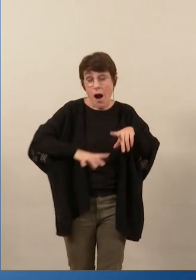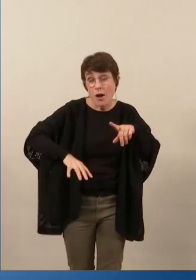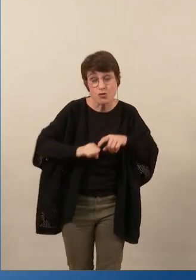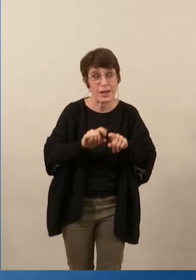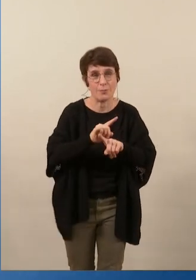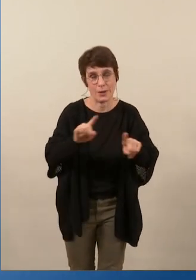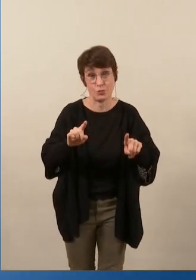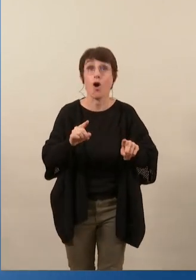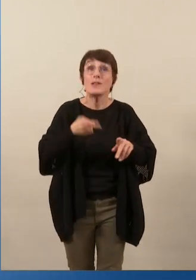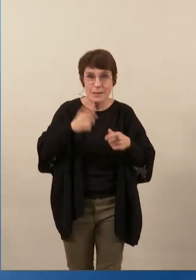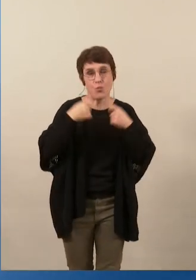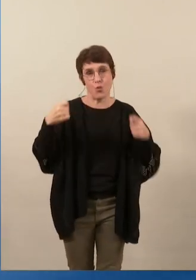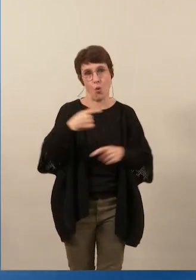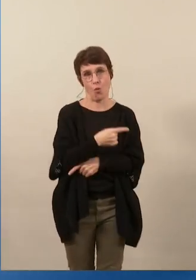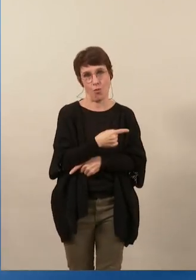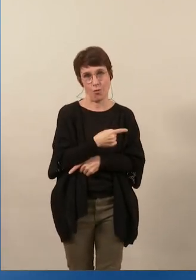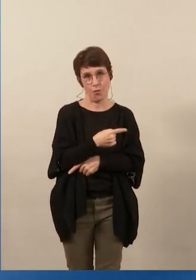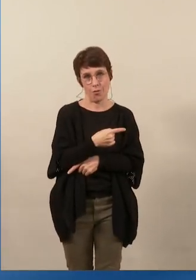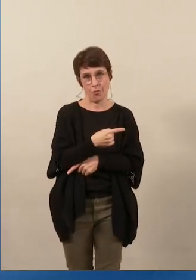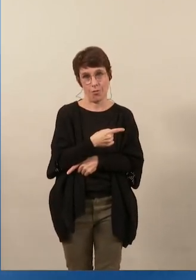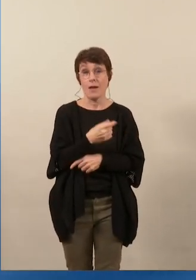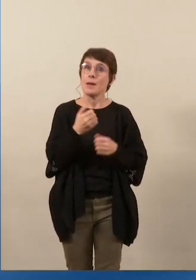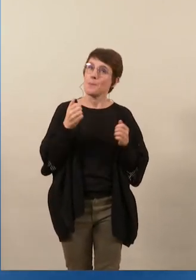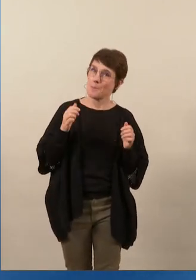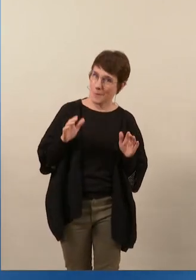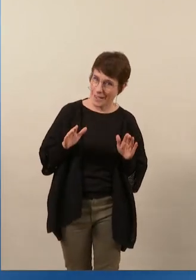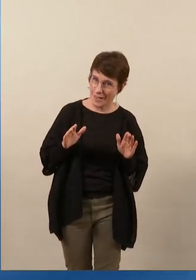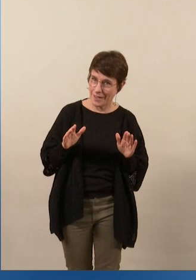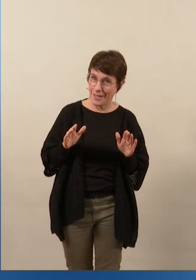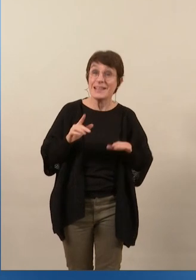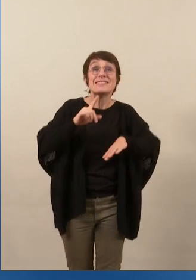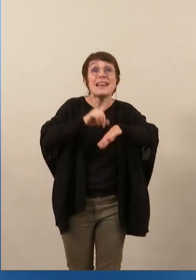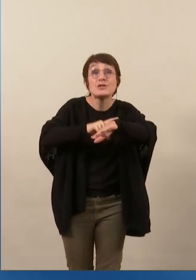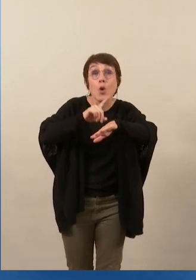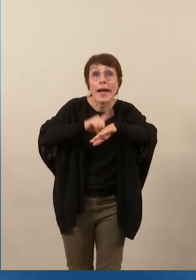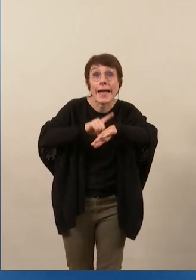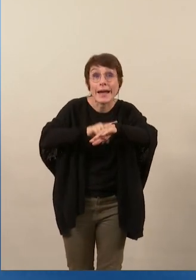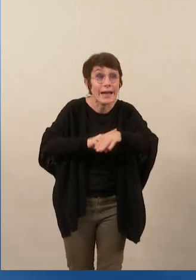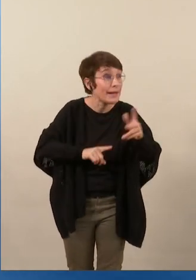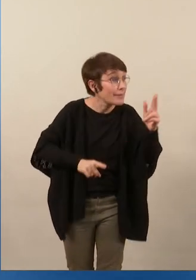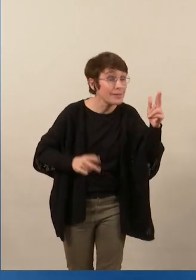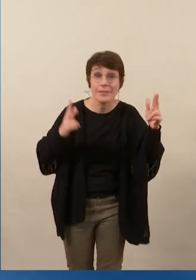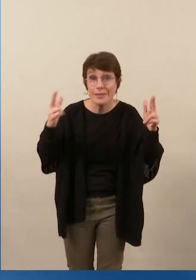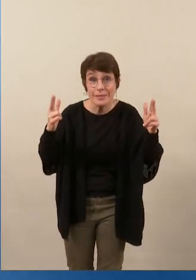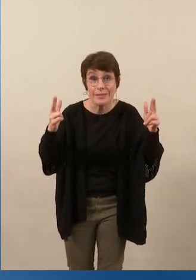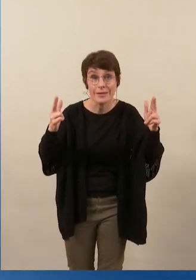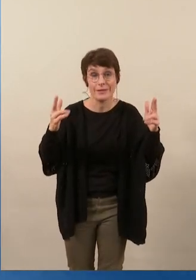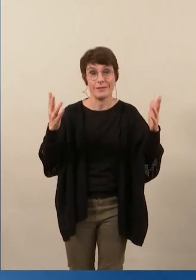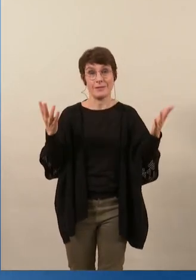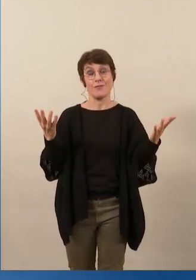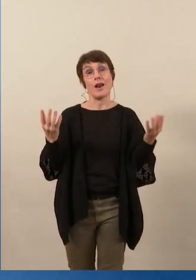ça me prend même plus de temps la seule question c'est la question des horaires en fait voilà c'est que